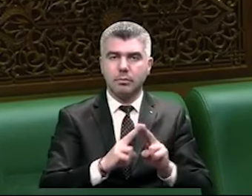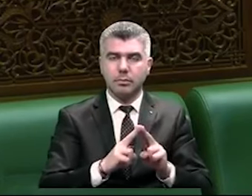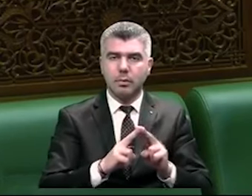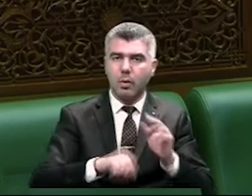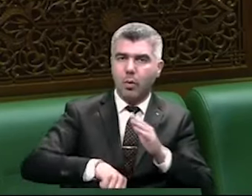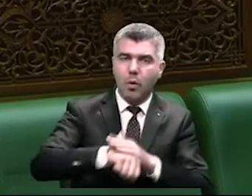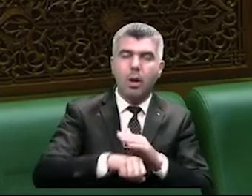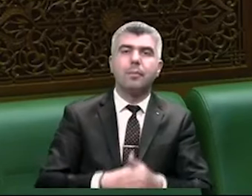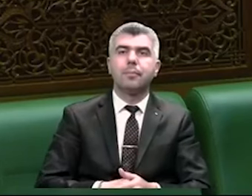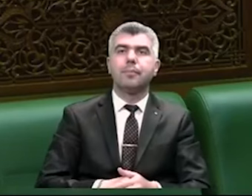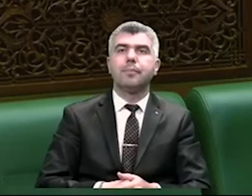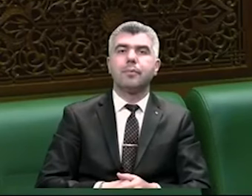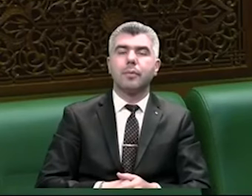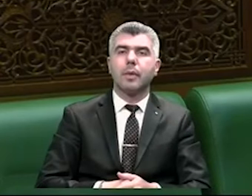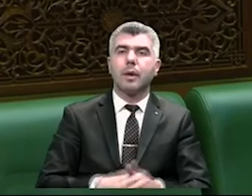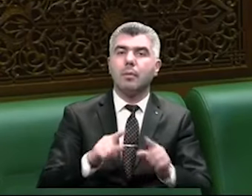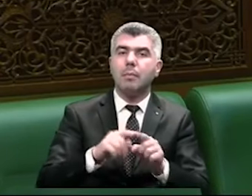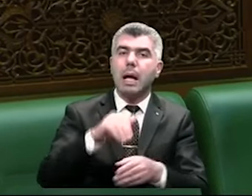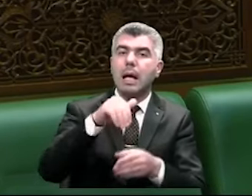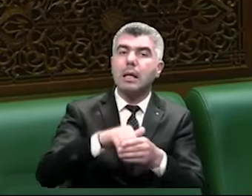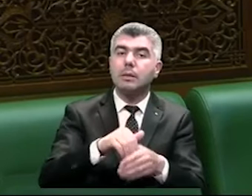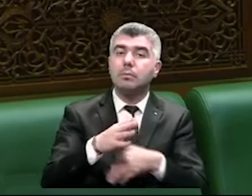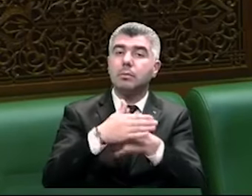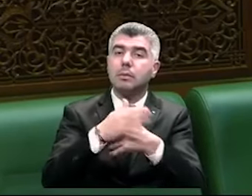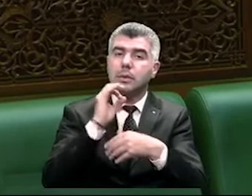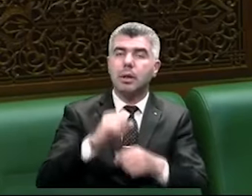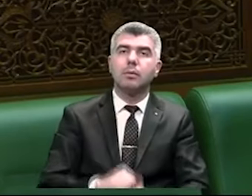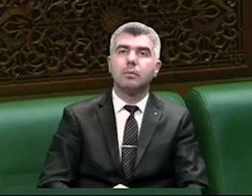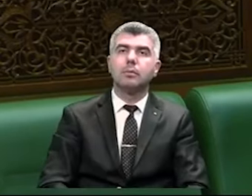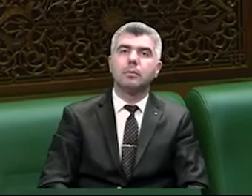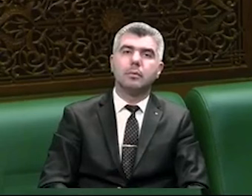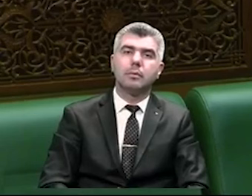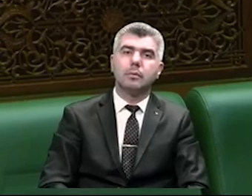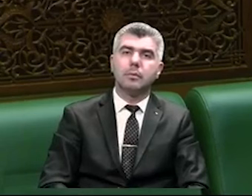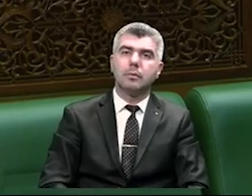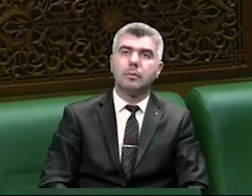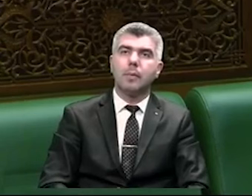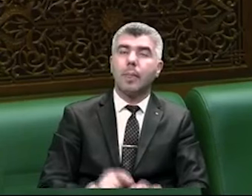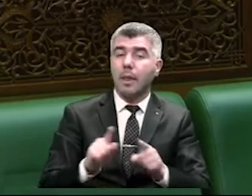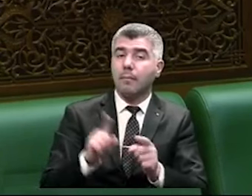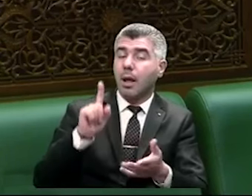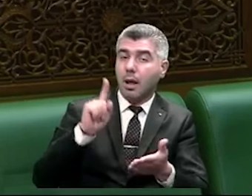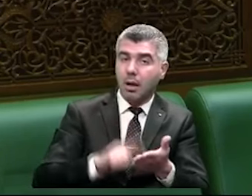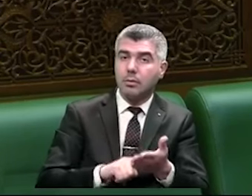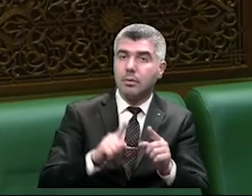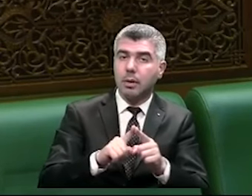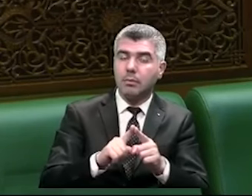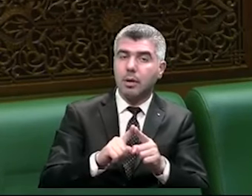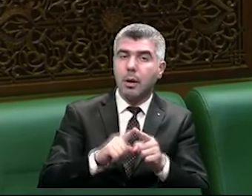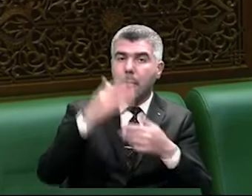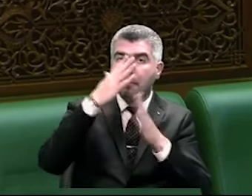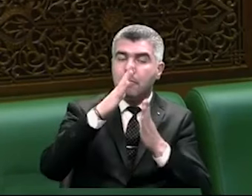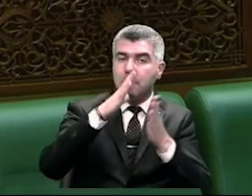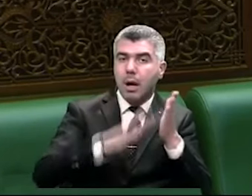نود في فريق التجمع الوطني للاحرار تاكيد على ان تنظيم بلادنا